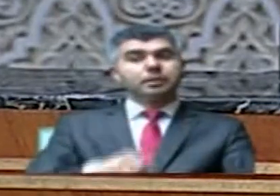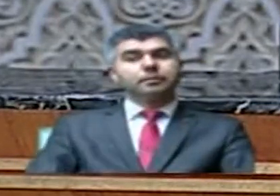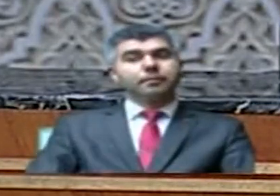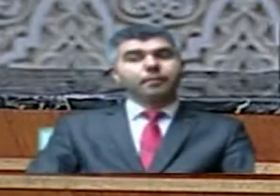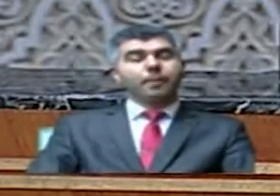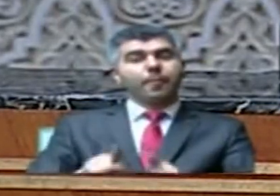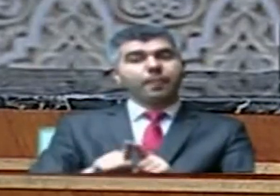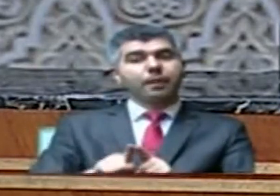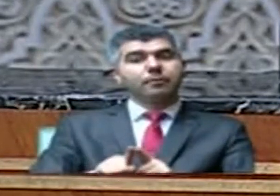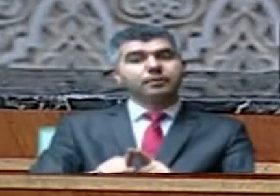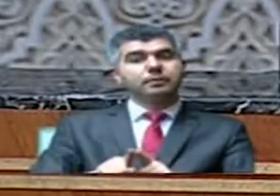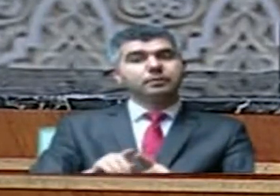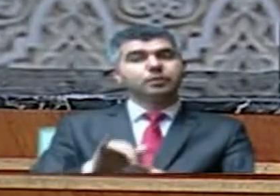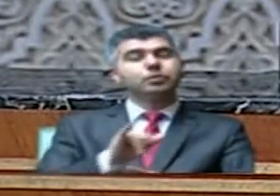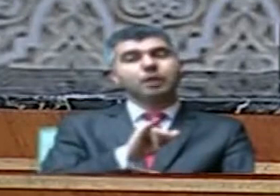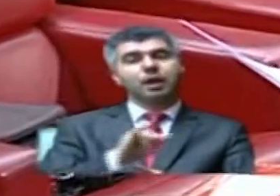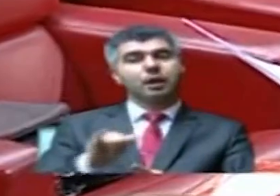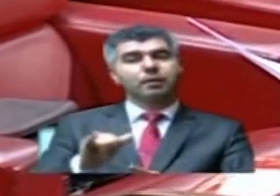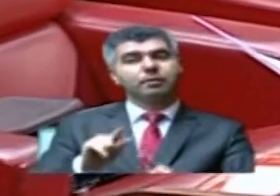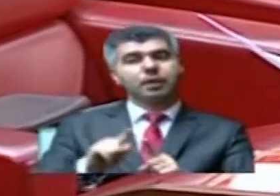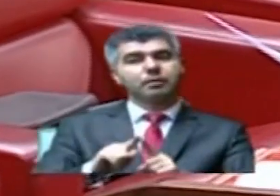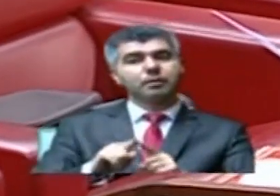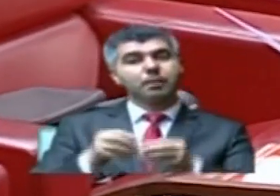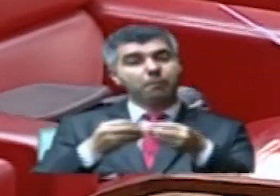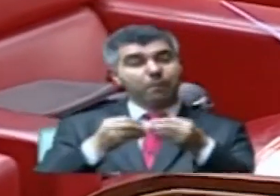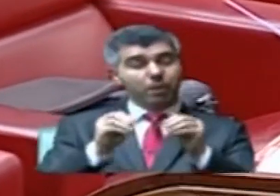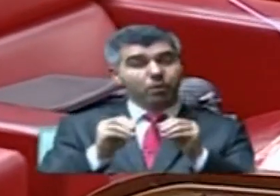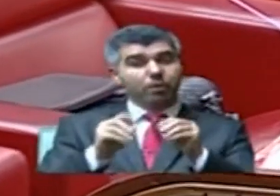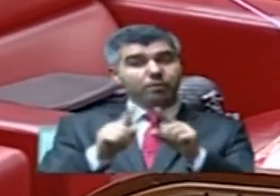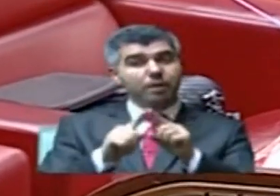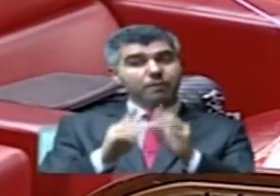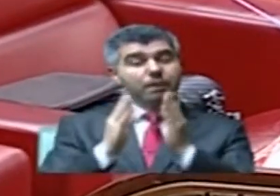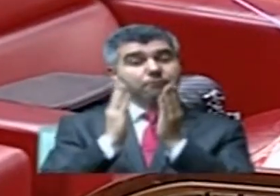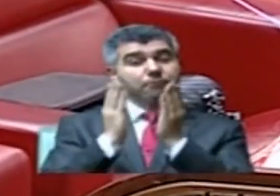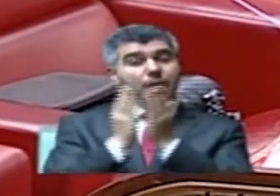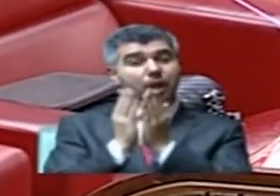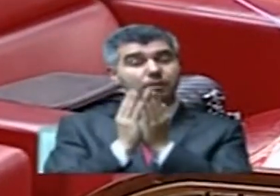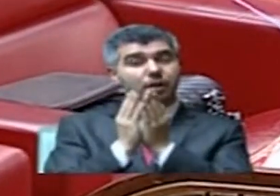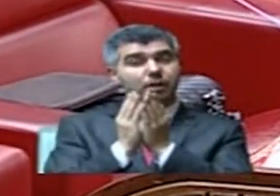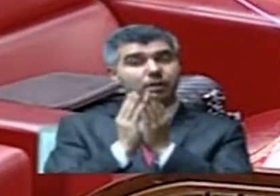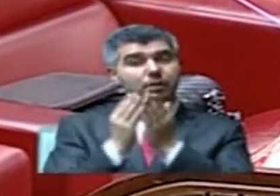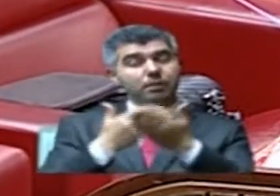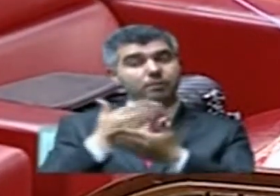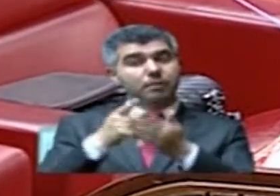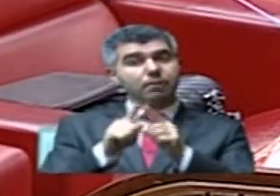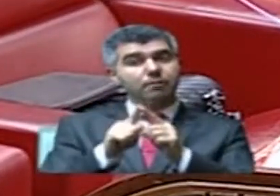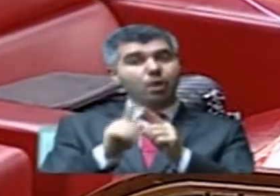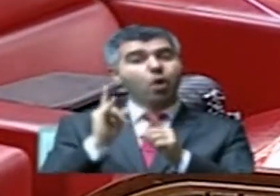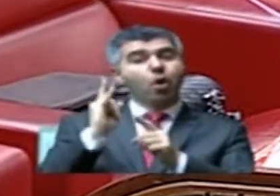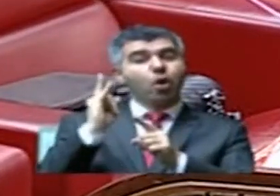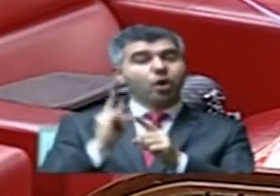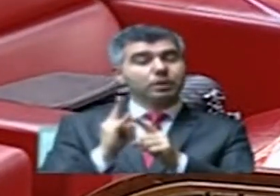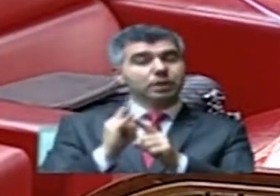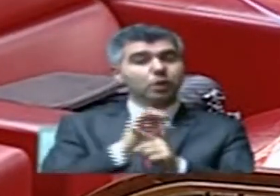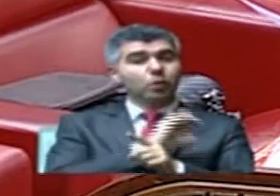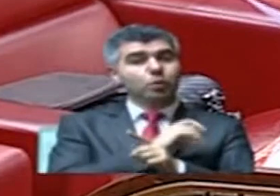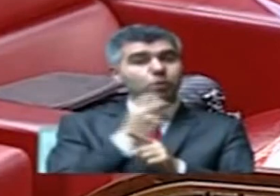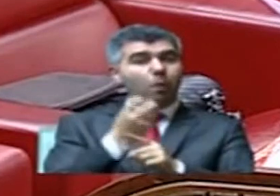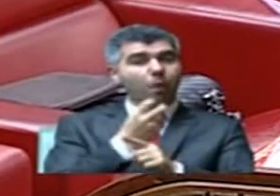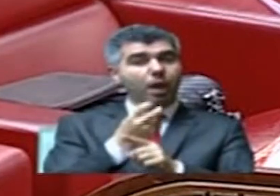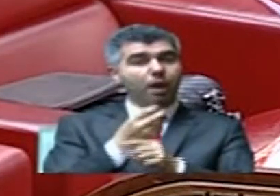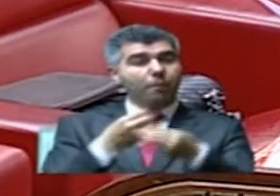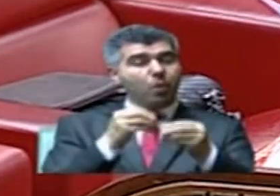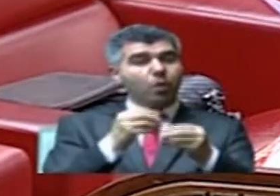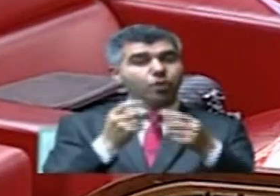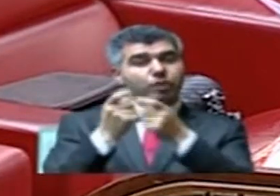ما كاينش شي تفويت المعاهد التكوين الفندقي والسياحي للقطاع الخاص.